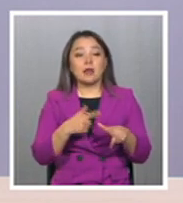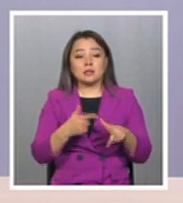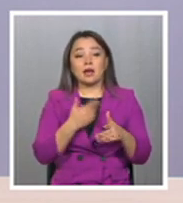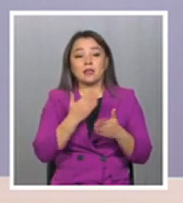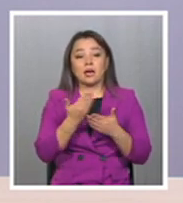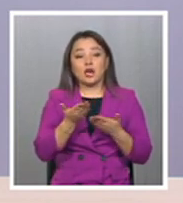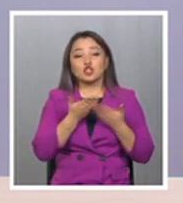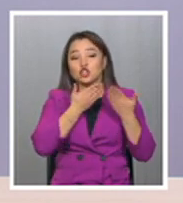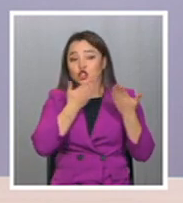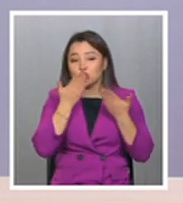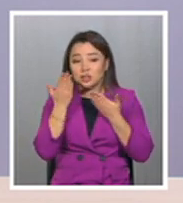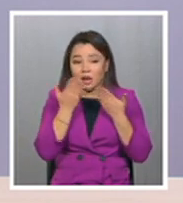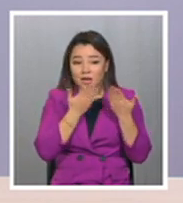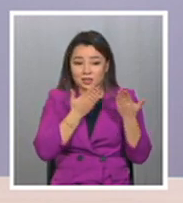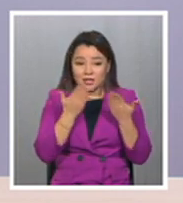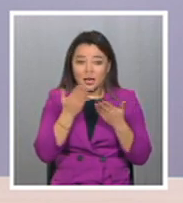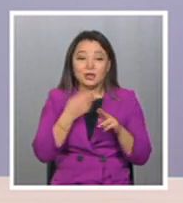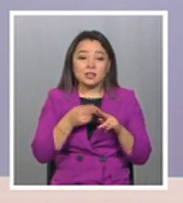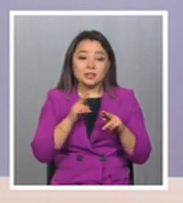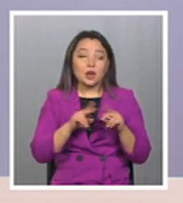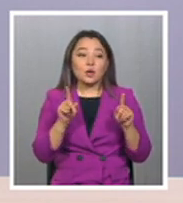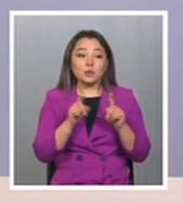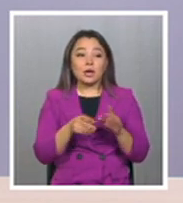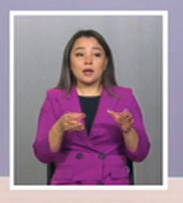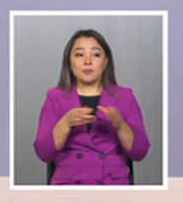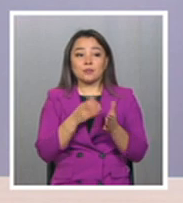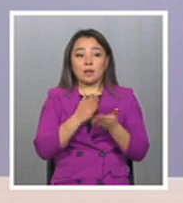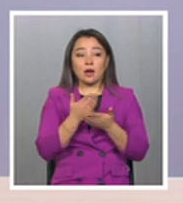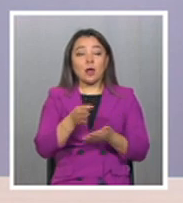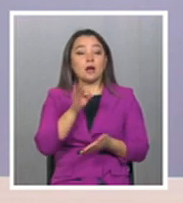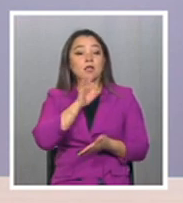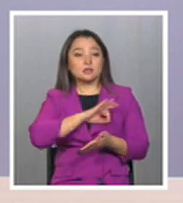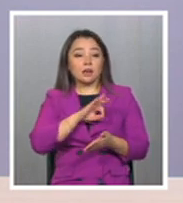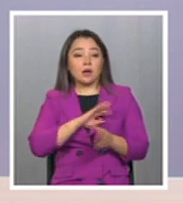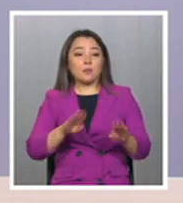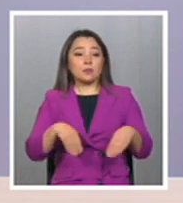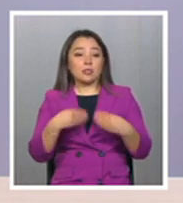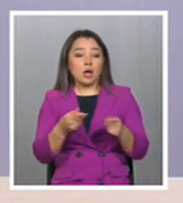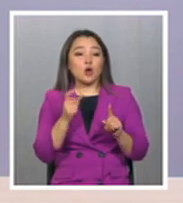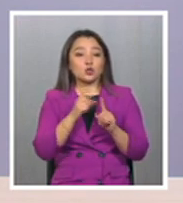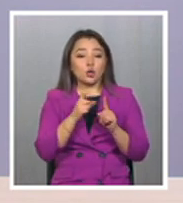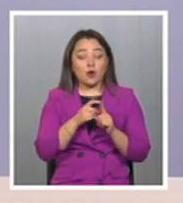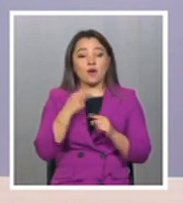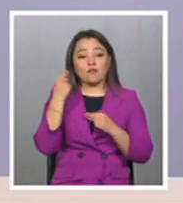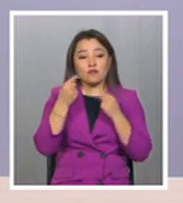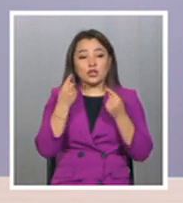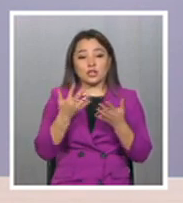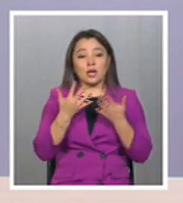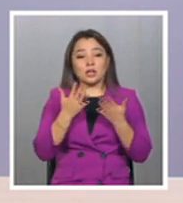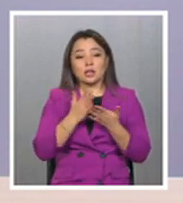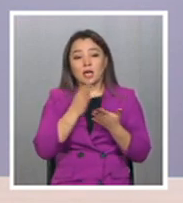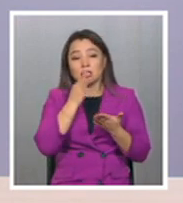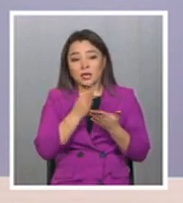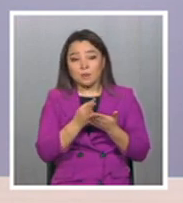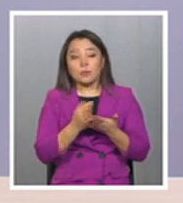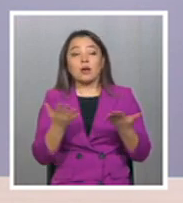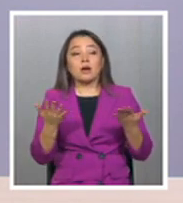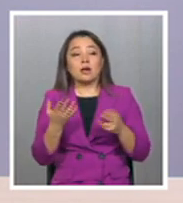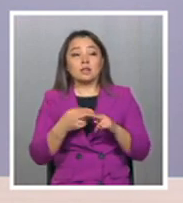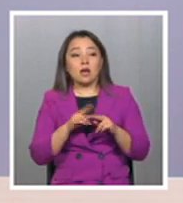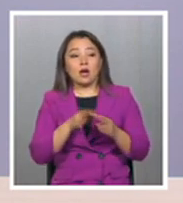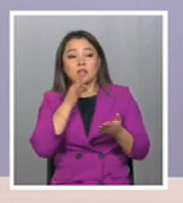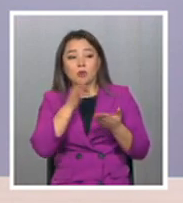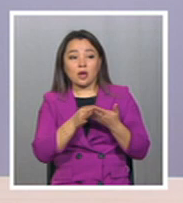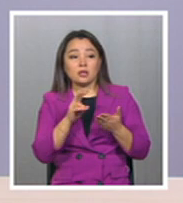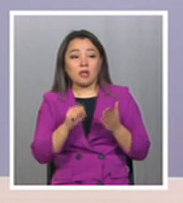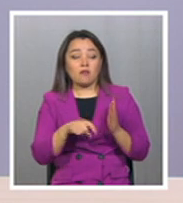«читатель». Посмотрите, в этом кластере вам нужно использовать данные слова и выражения, которые отвечают на